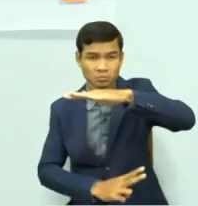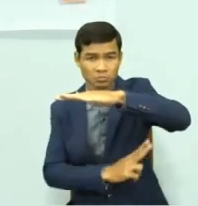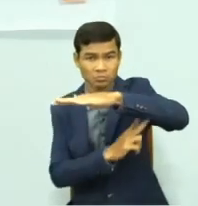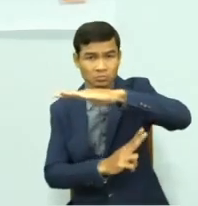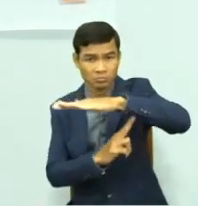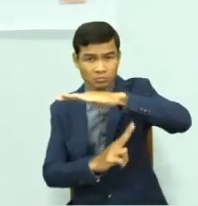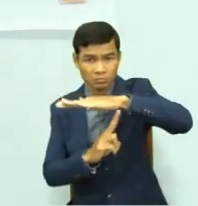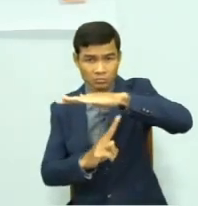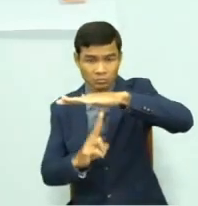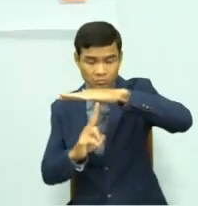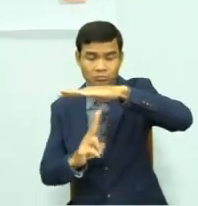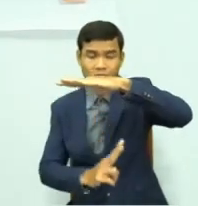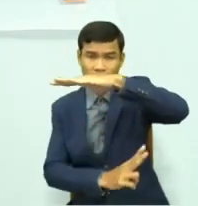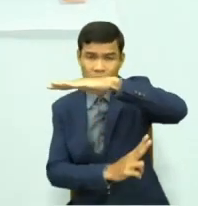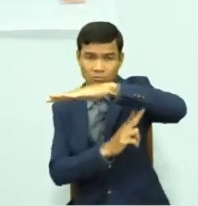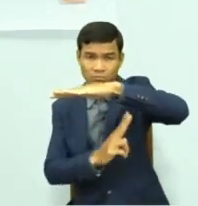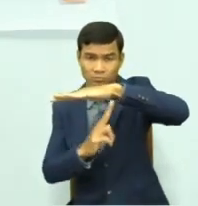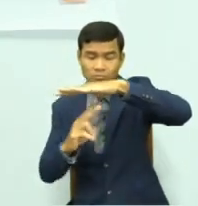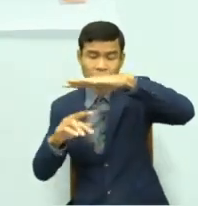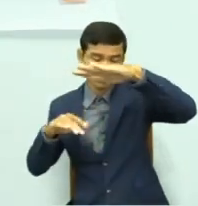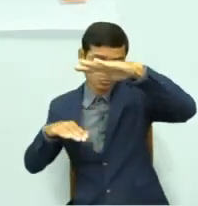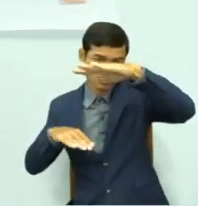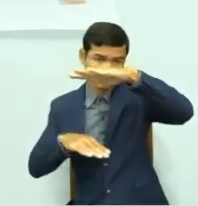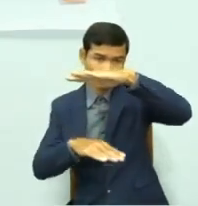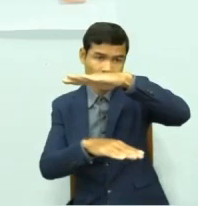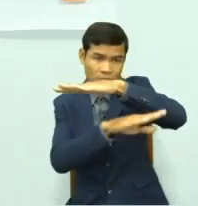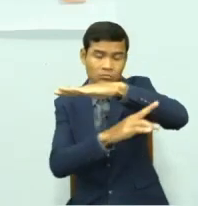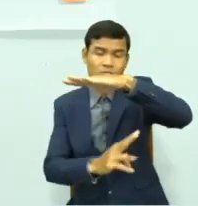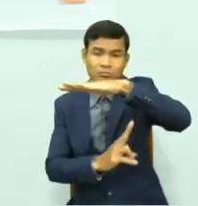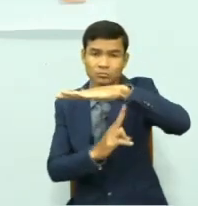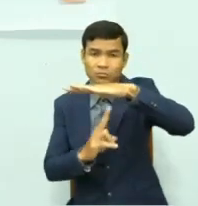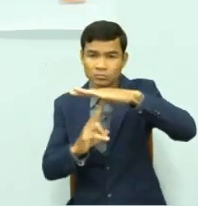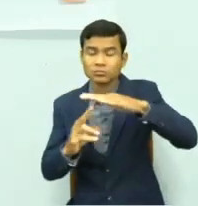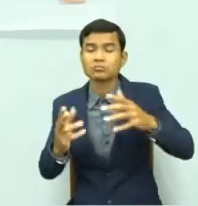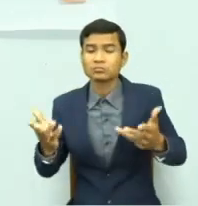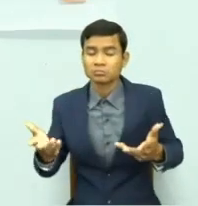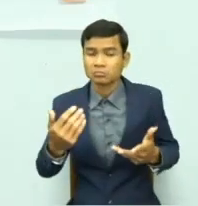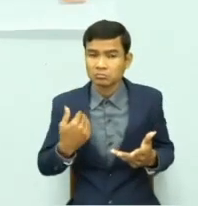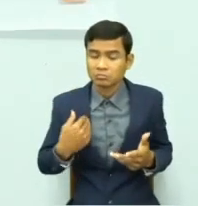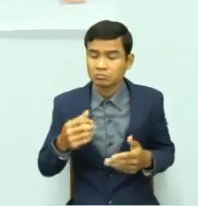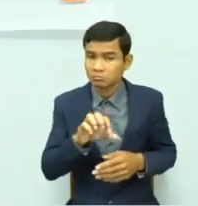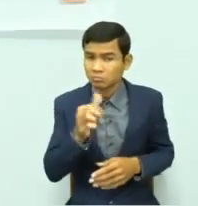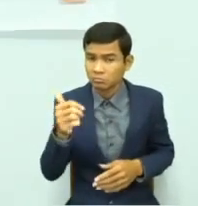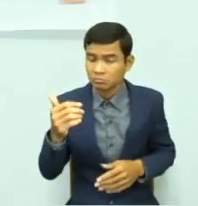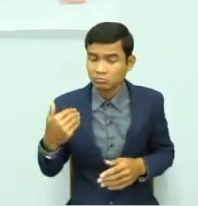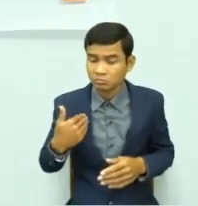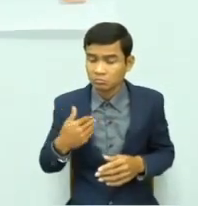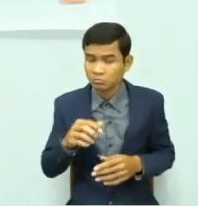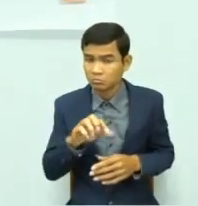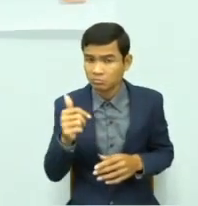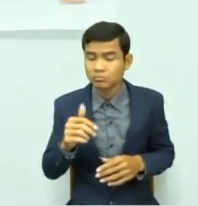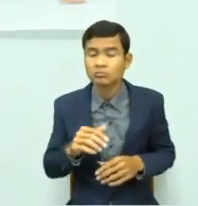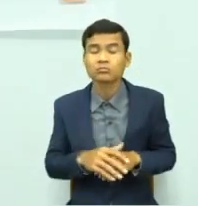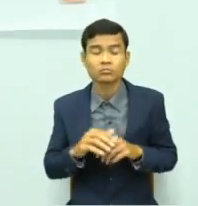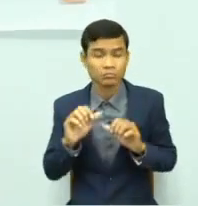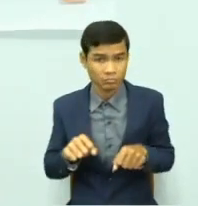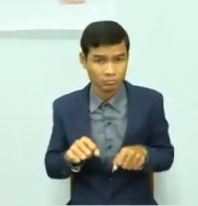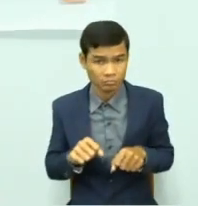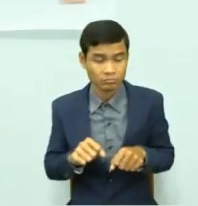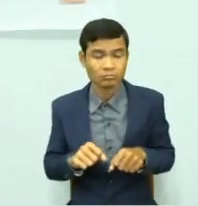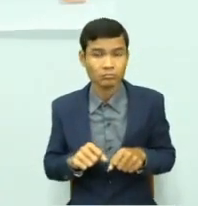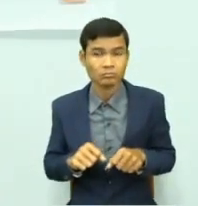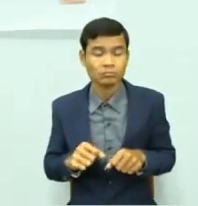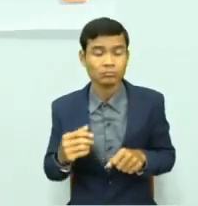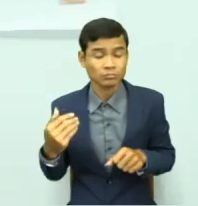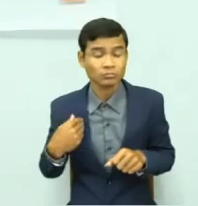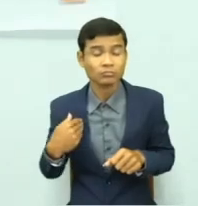cá. Chà, là ổn à con, chẳng con. Cất bằng to tiết ta nâng miên ở vầy tiết tế. Chà spiên ạ ca hay miên ở